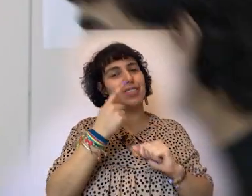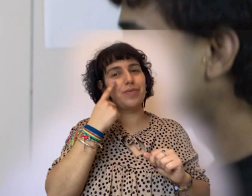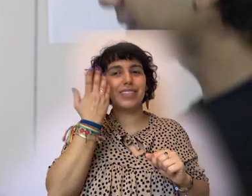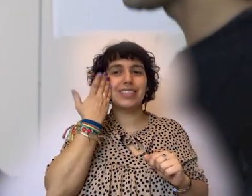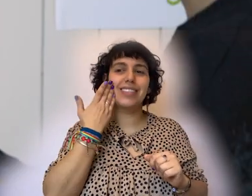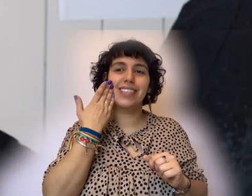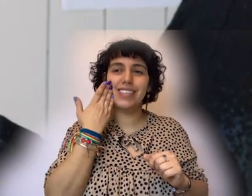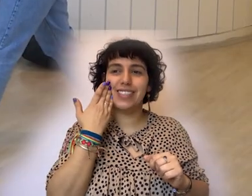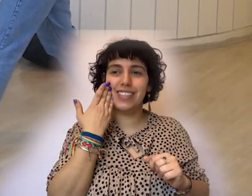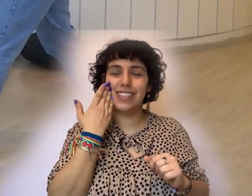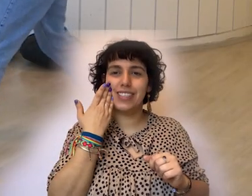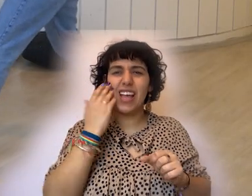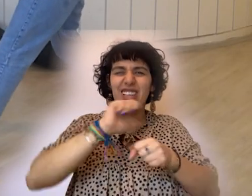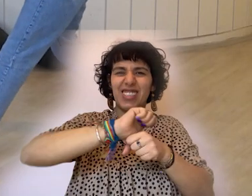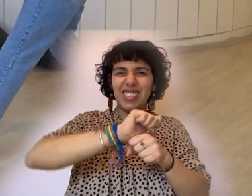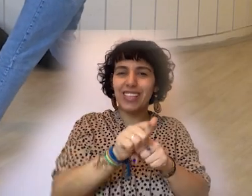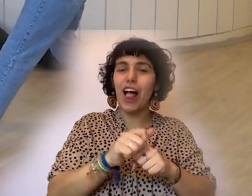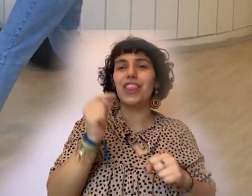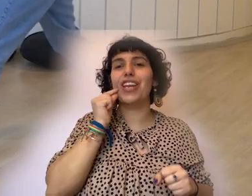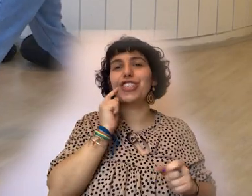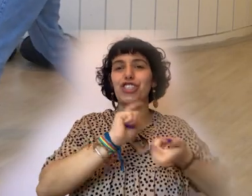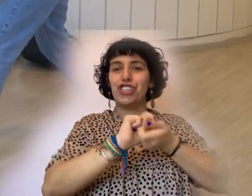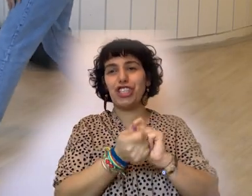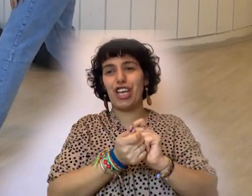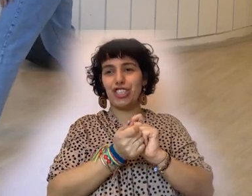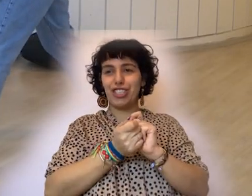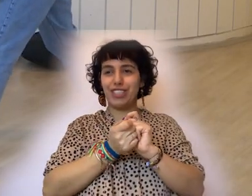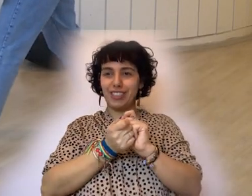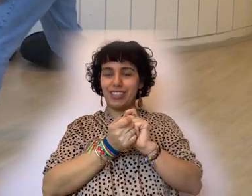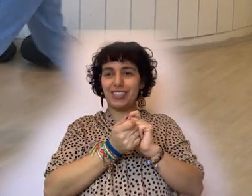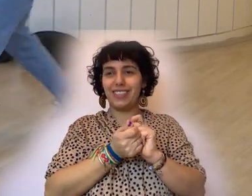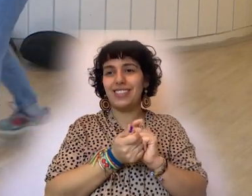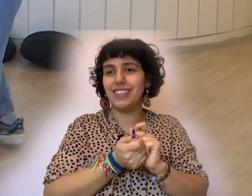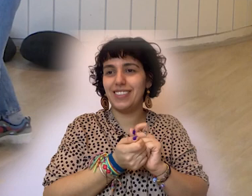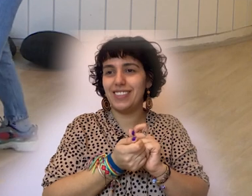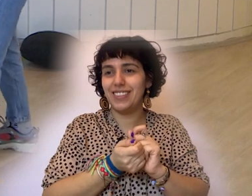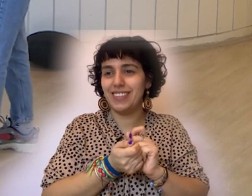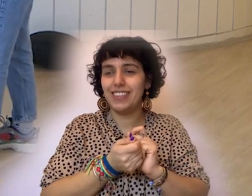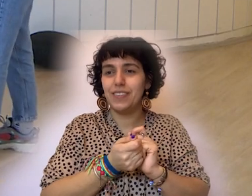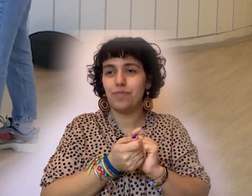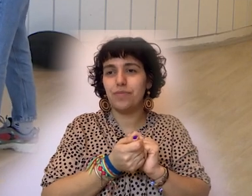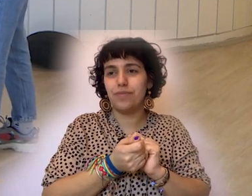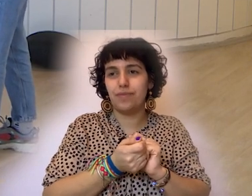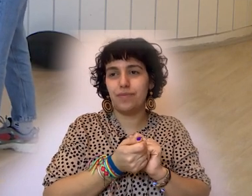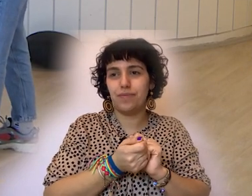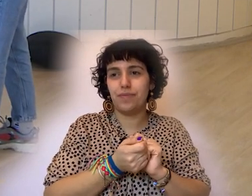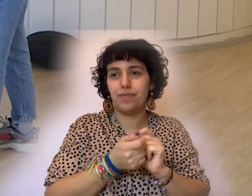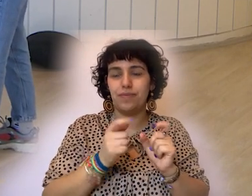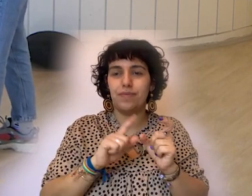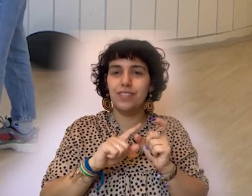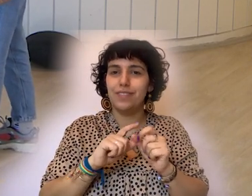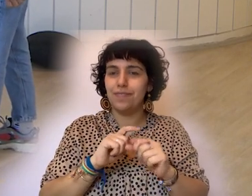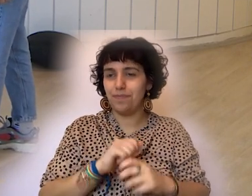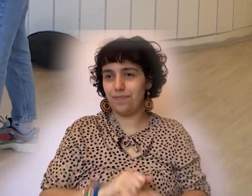yapabilirim ya o yüzden belki olabilir evet kendince bir şey katabilirsin ama işte dediğim gibi diz vuruşu tam Buraya gelen